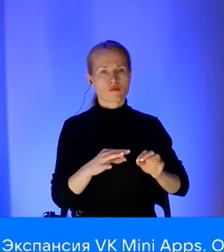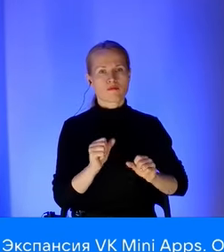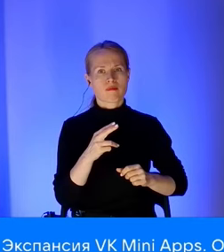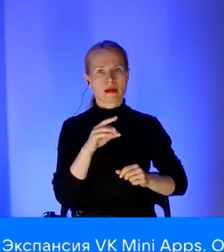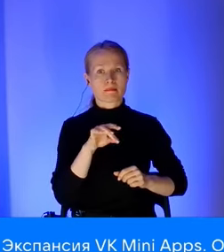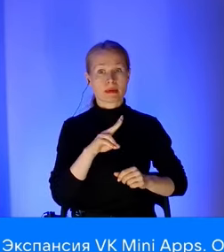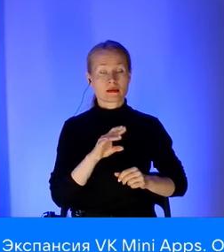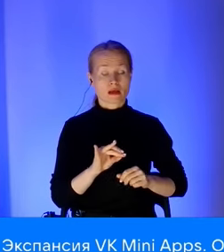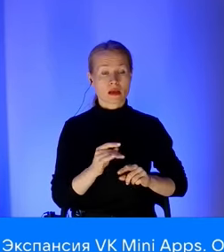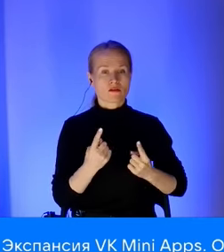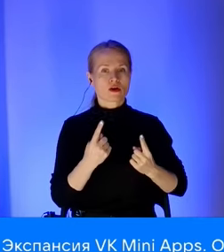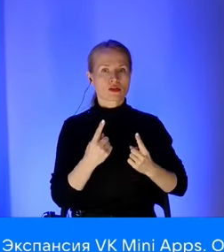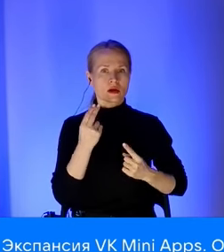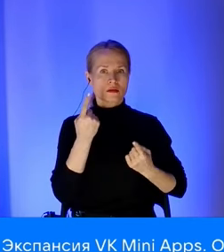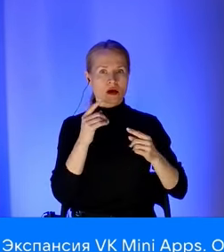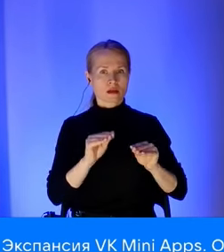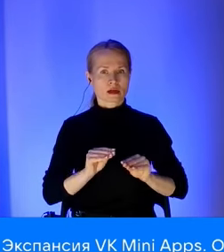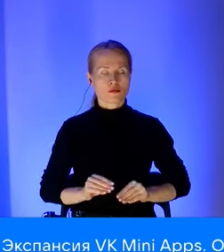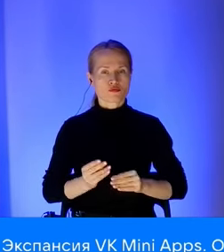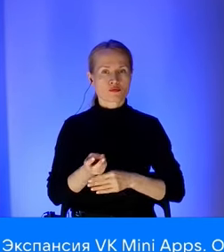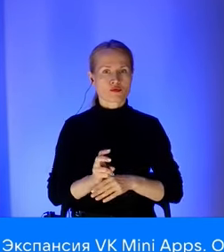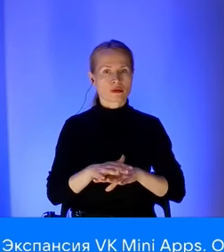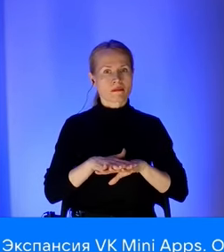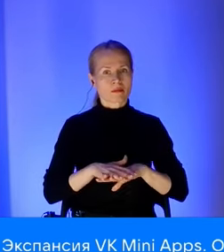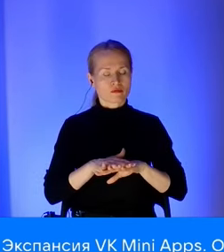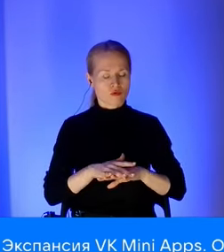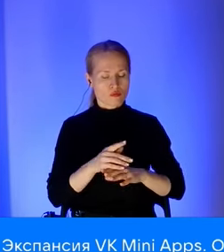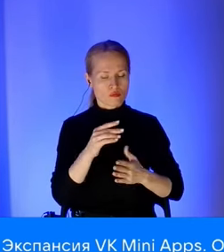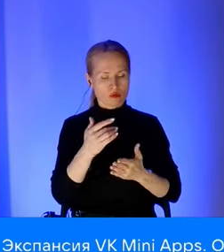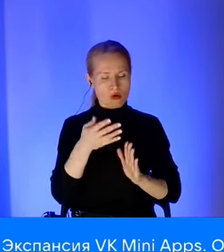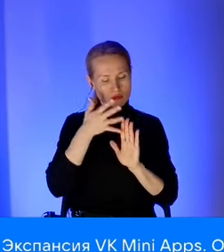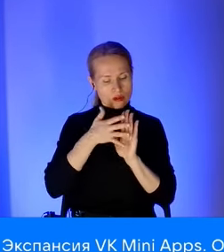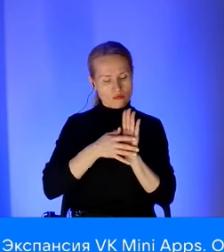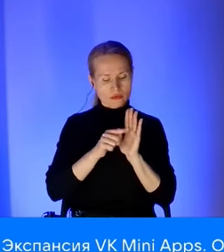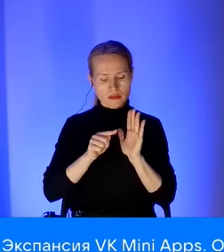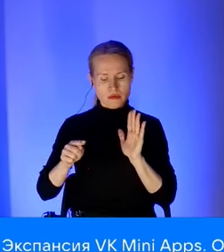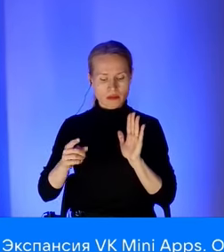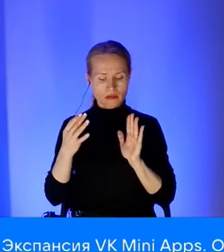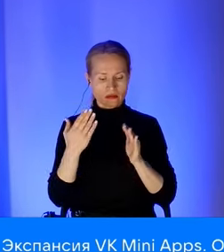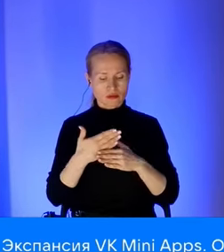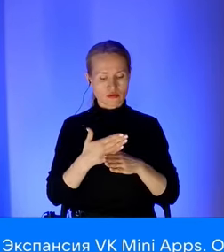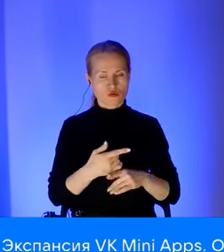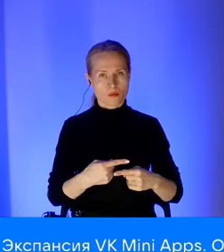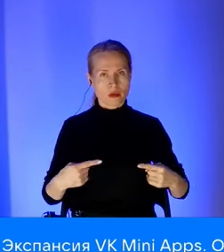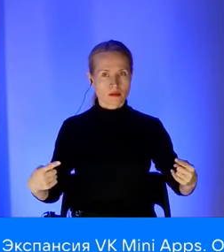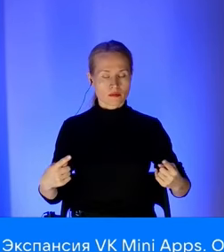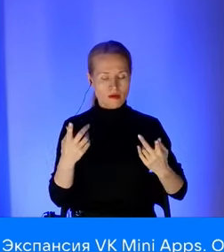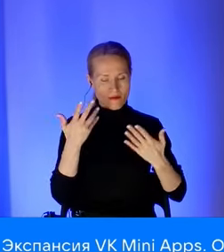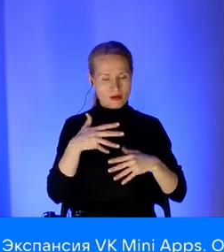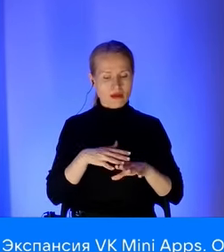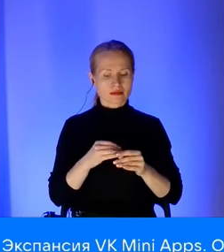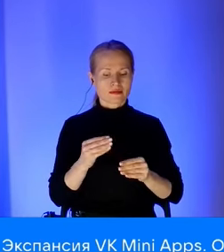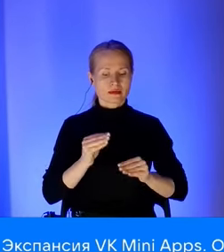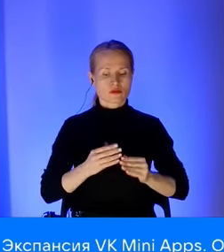очень важны в момент того, когда разработчик приходит к нам на платформу, он знакомится с этими инструментами, вовлекается, реализует, ну, создает свое первое